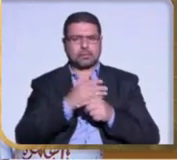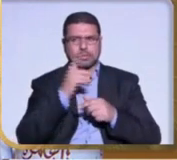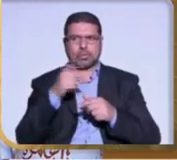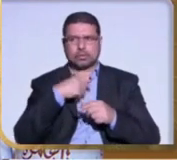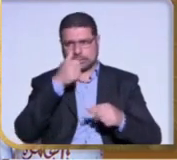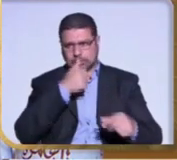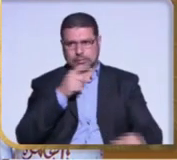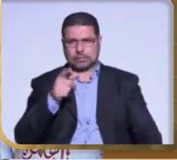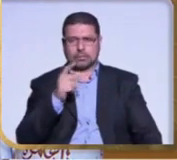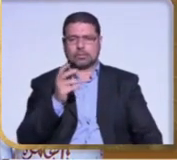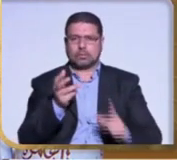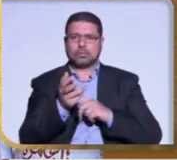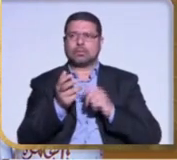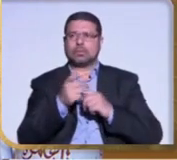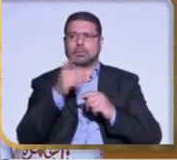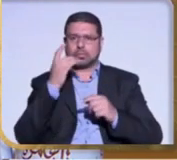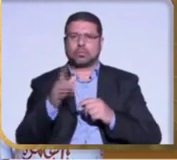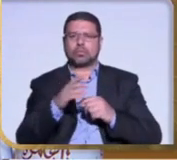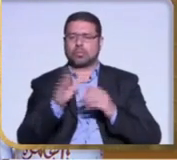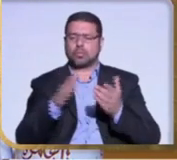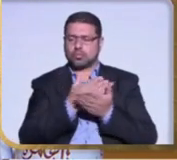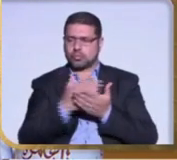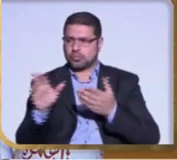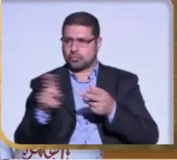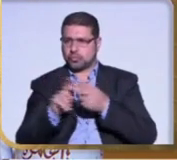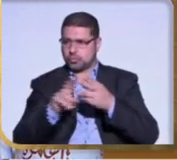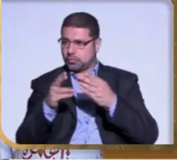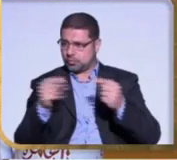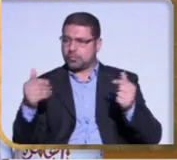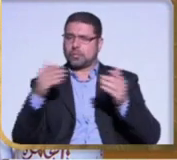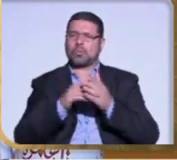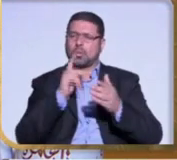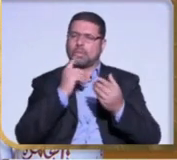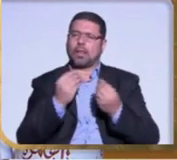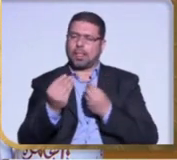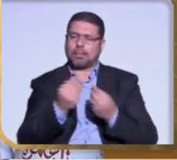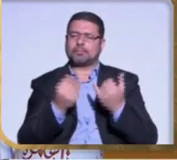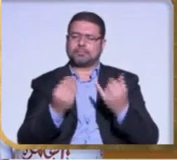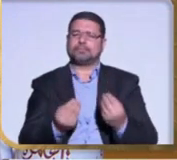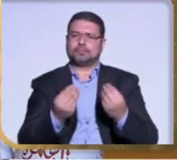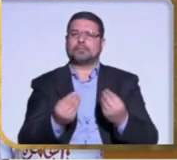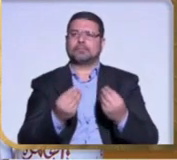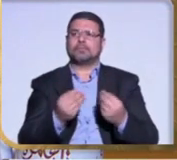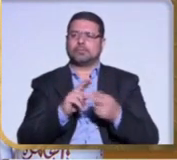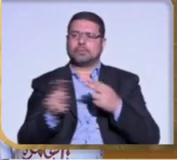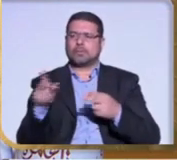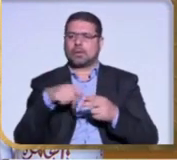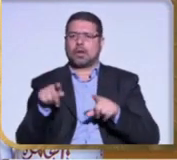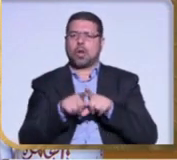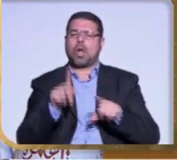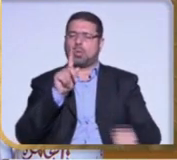على خاطري في كذا وكذا، بس أمضي الأول إن أنا يعني أجري الصلح بيني